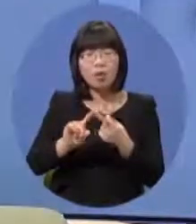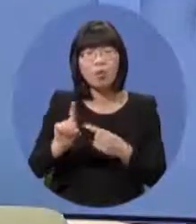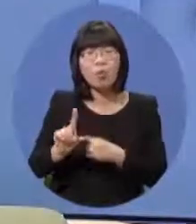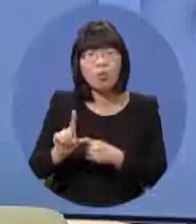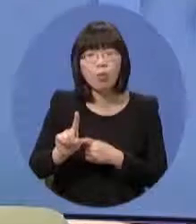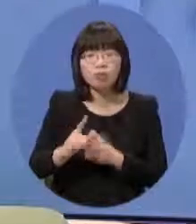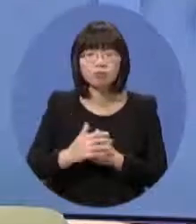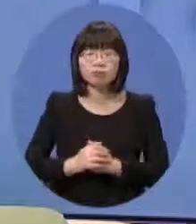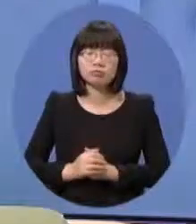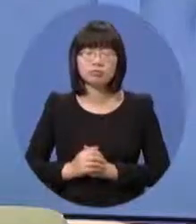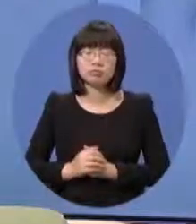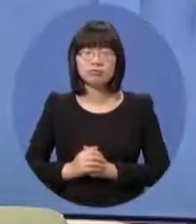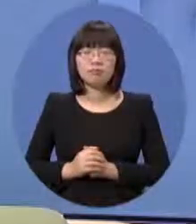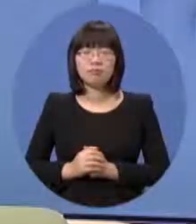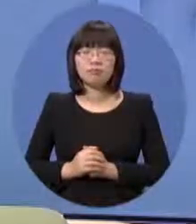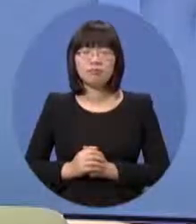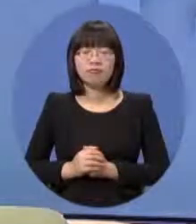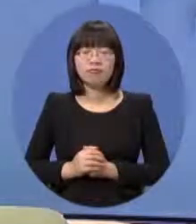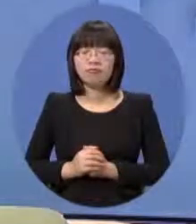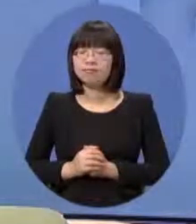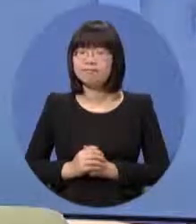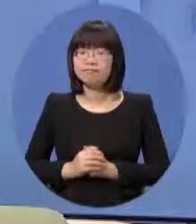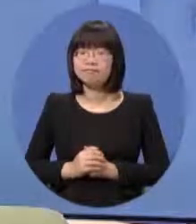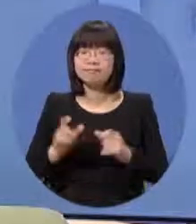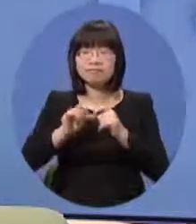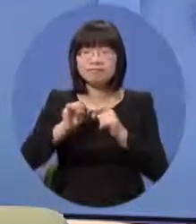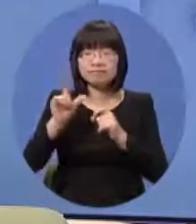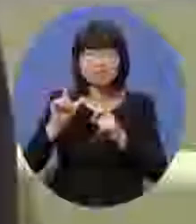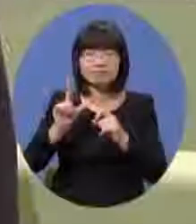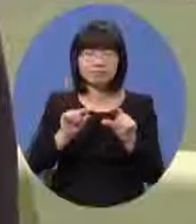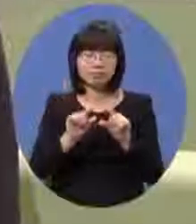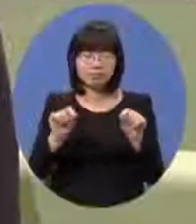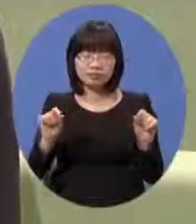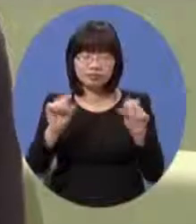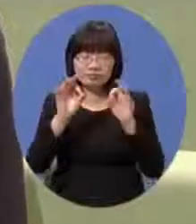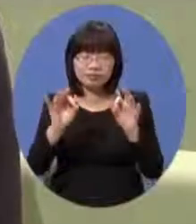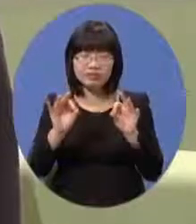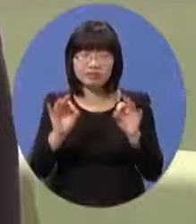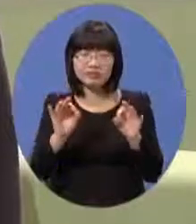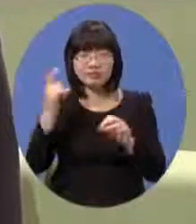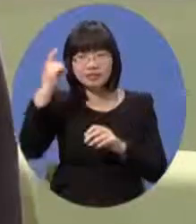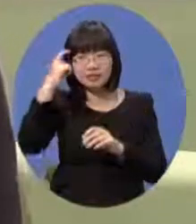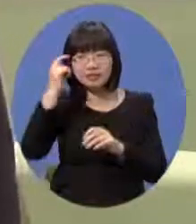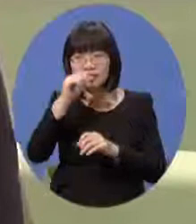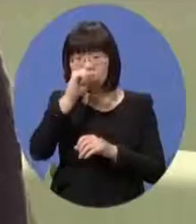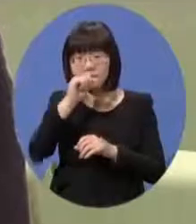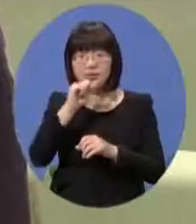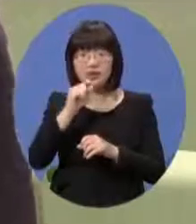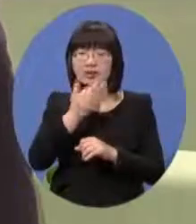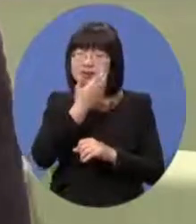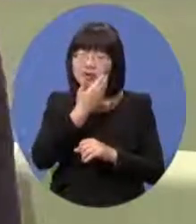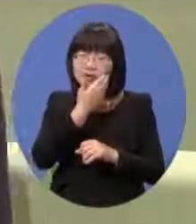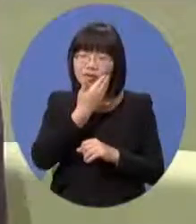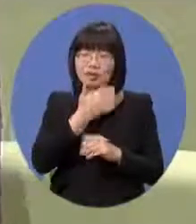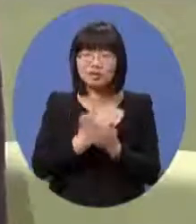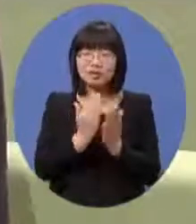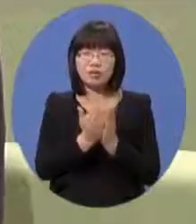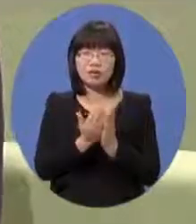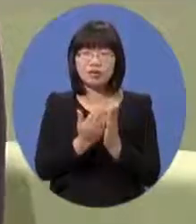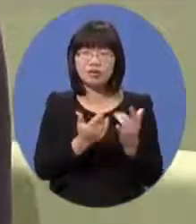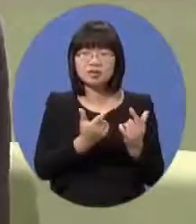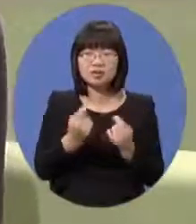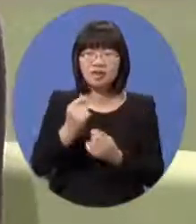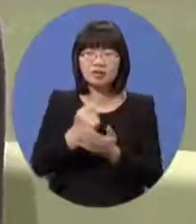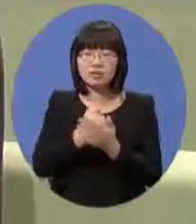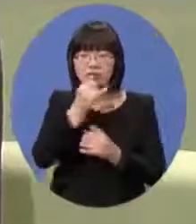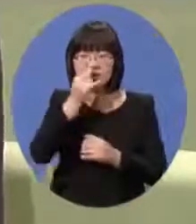좀 있겠죠. 알려주시죠. 네. 뭐 대부분은 음식들이 다 두뇌에 좋고 영양 성분을 다 갖고 있는데